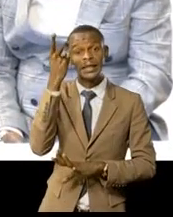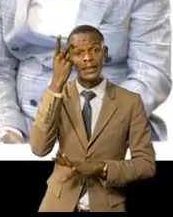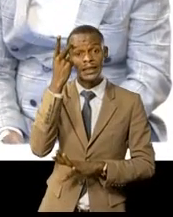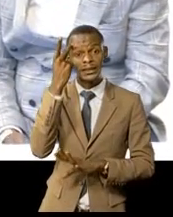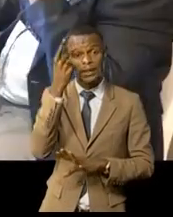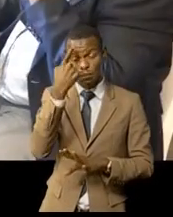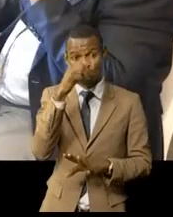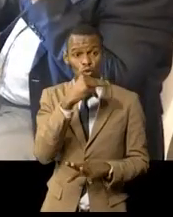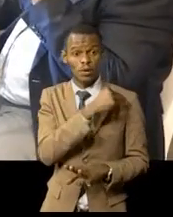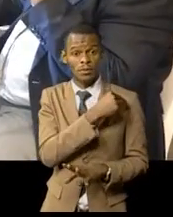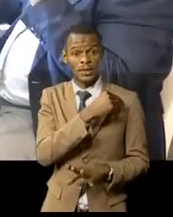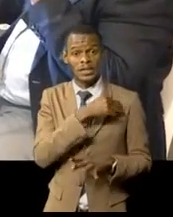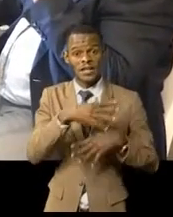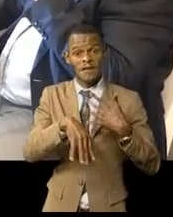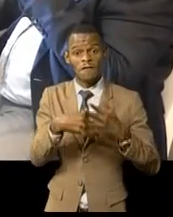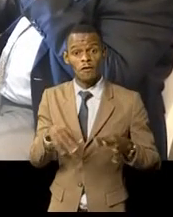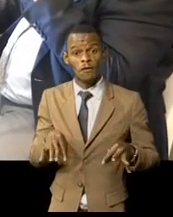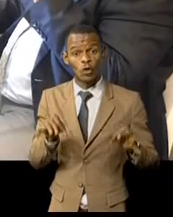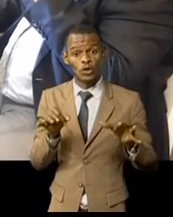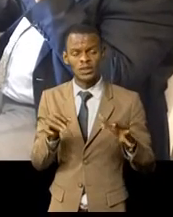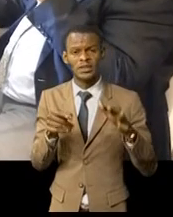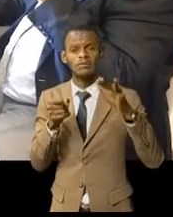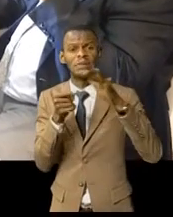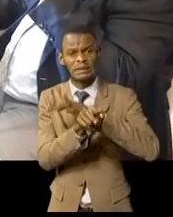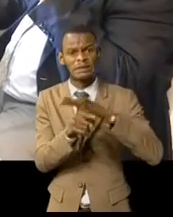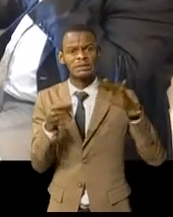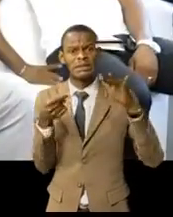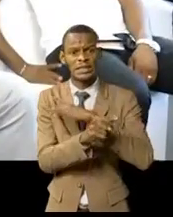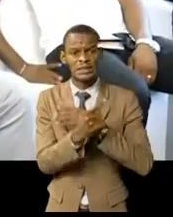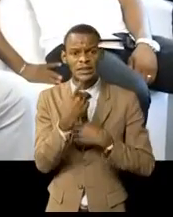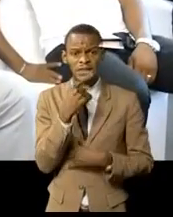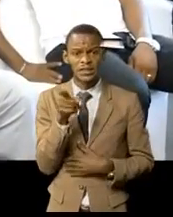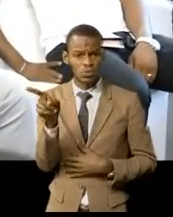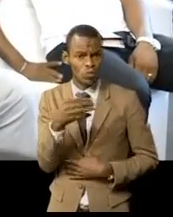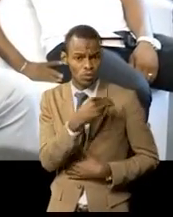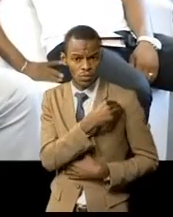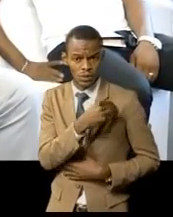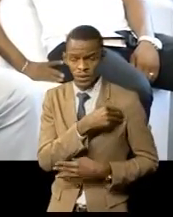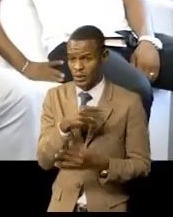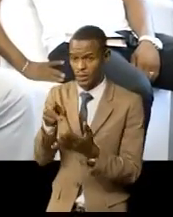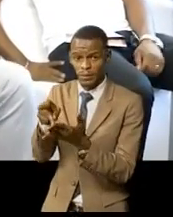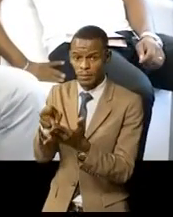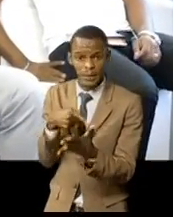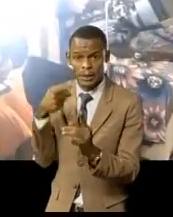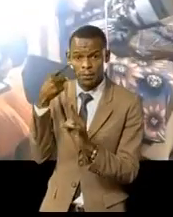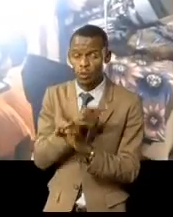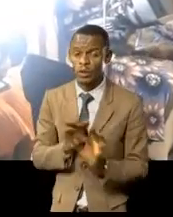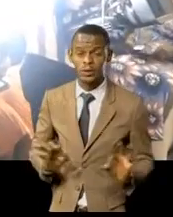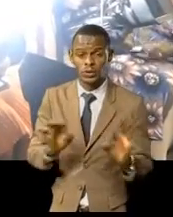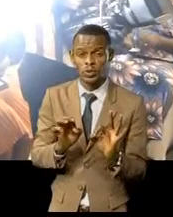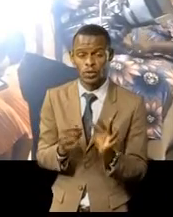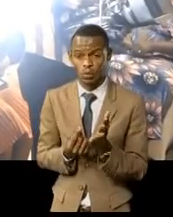Affaires foncières Sakombi Molendo de les priver leur salaire et la prime des rétrocessions sont dues à